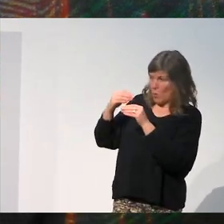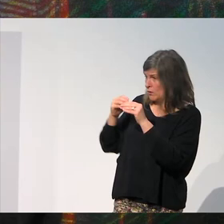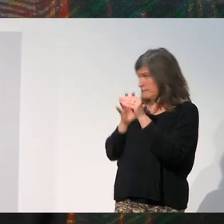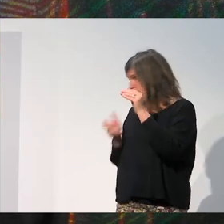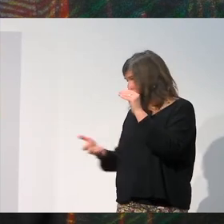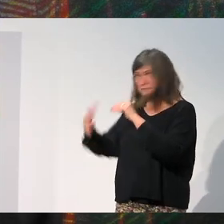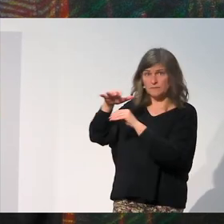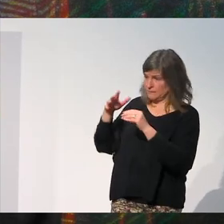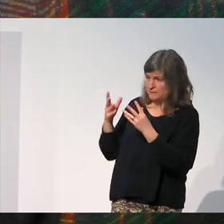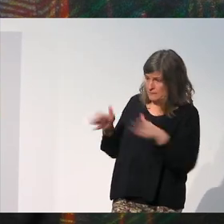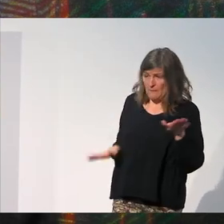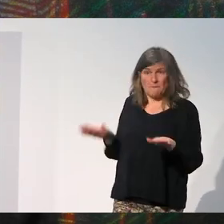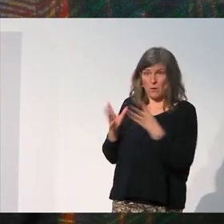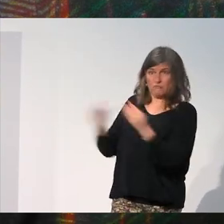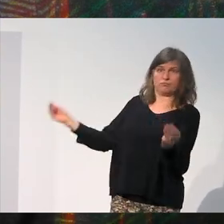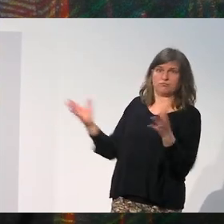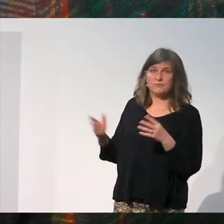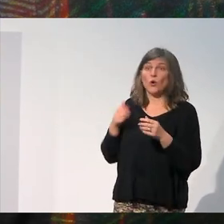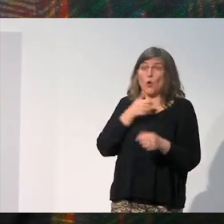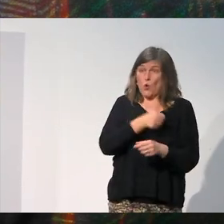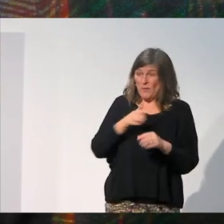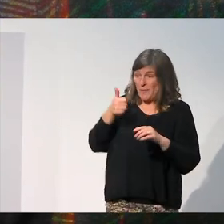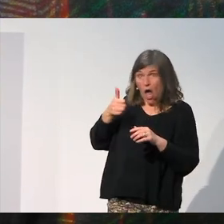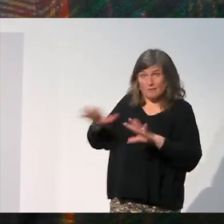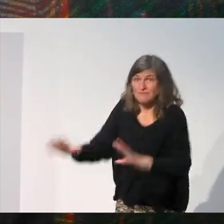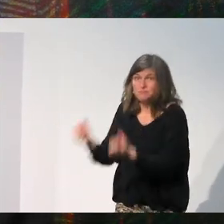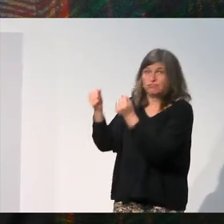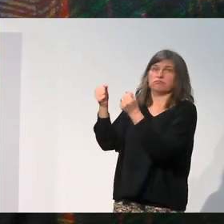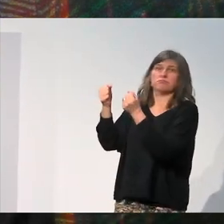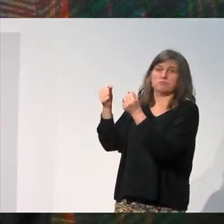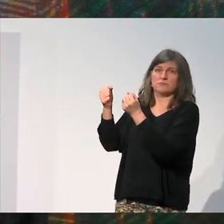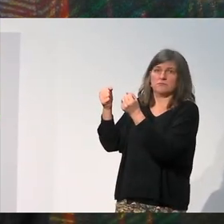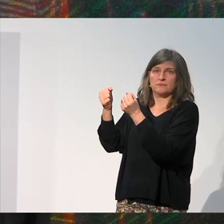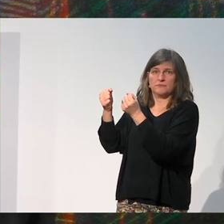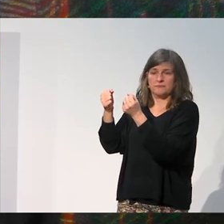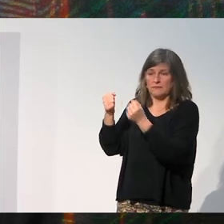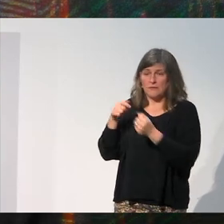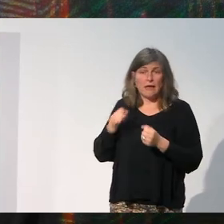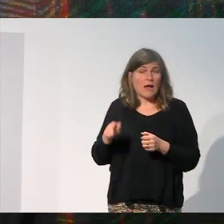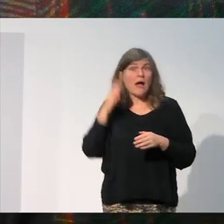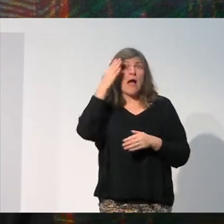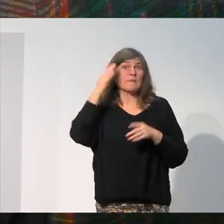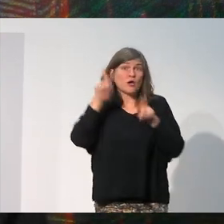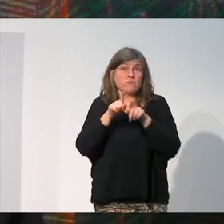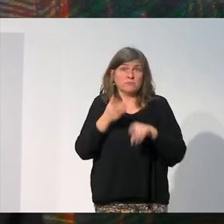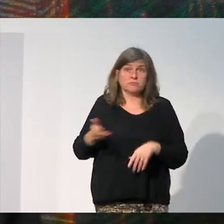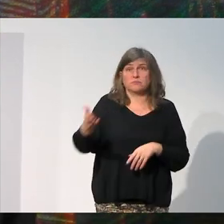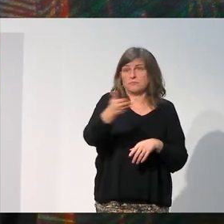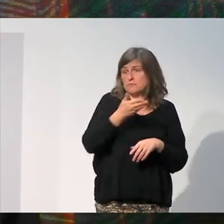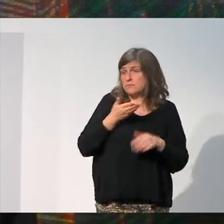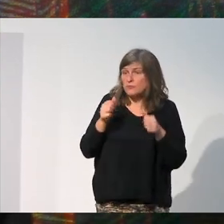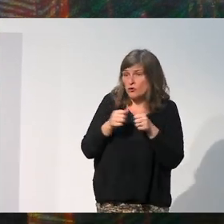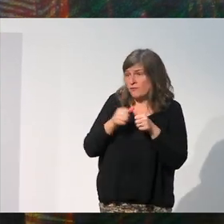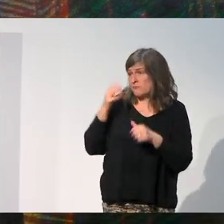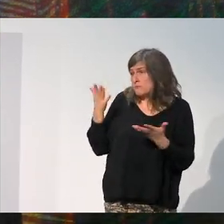amène cet animal à vivre comme ça. L'animal est un être qui, comme nous tous, enfin, qui s'adapte, et l'animal continue à